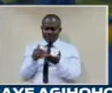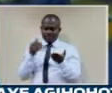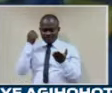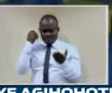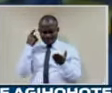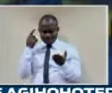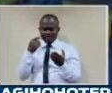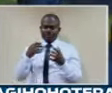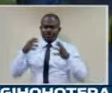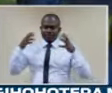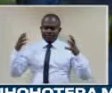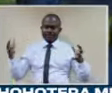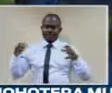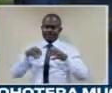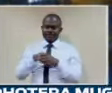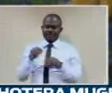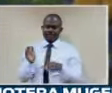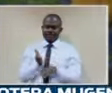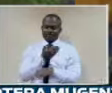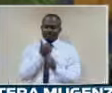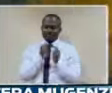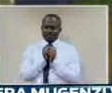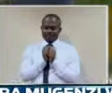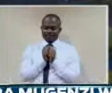urabyumva hara muri buffer ko bita bivamo.